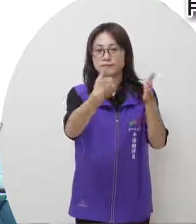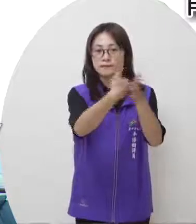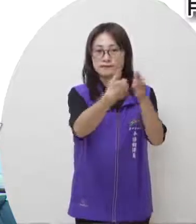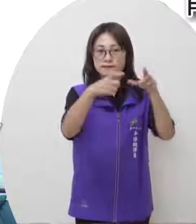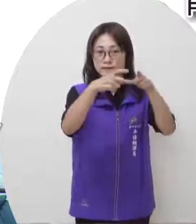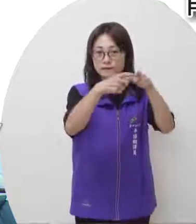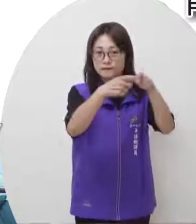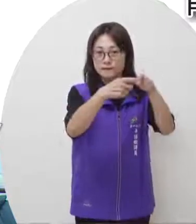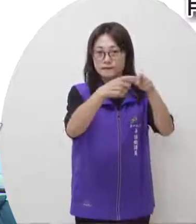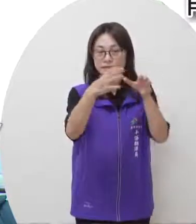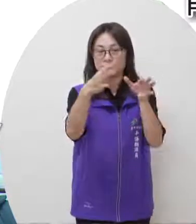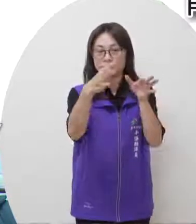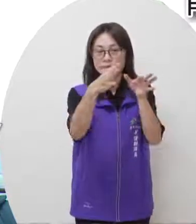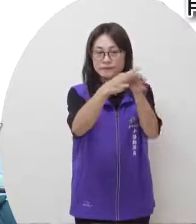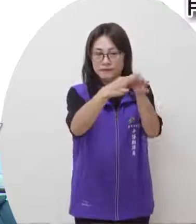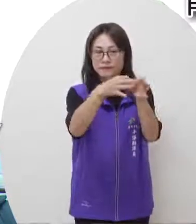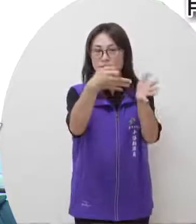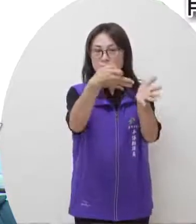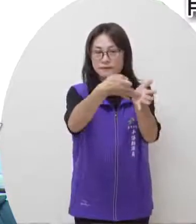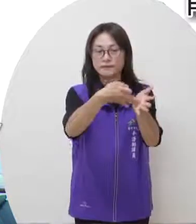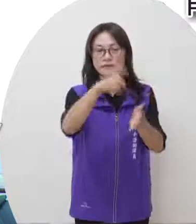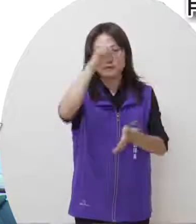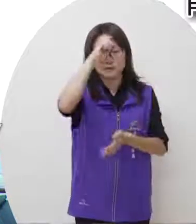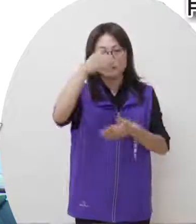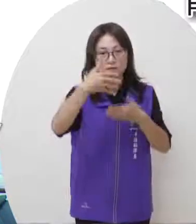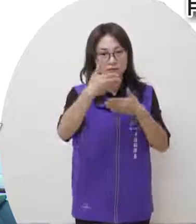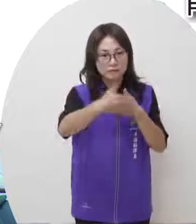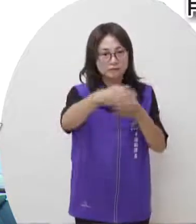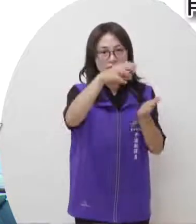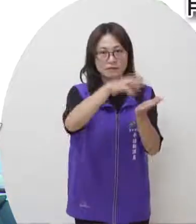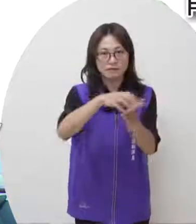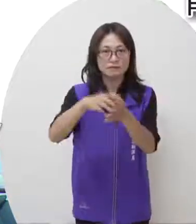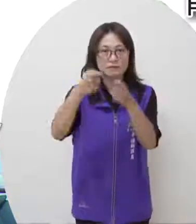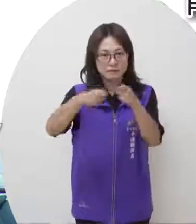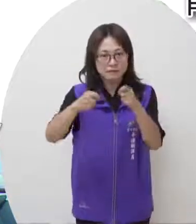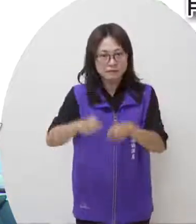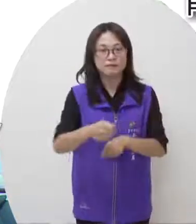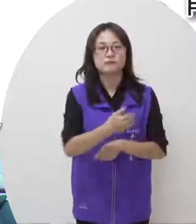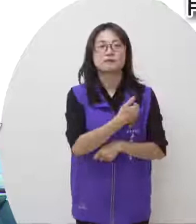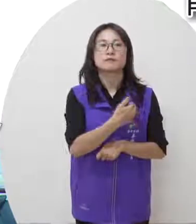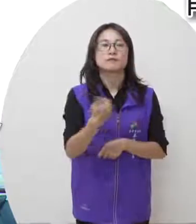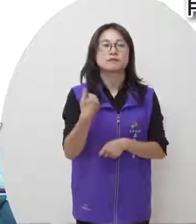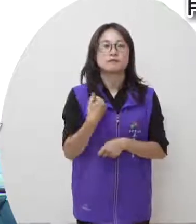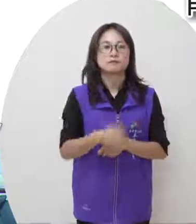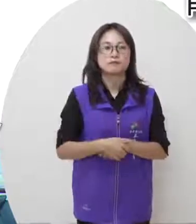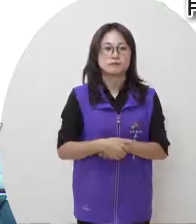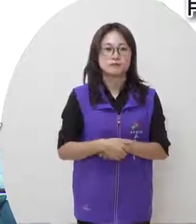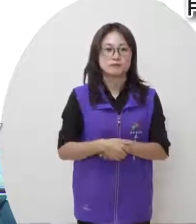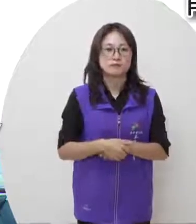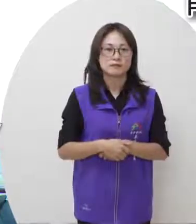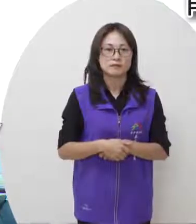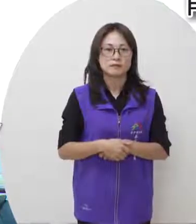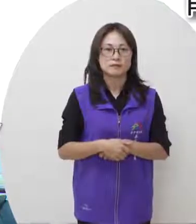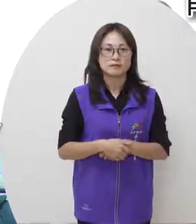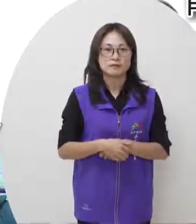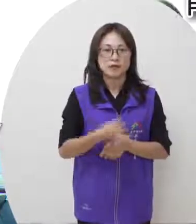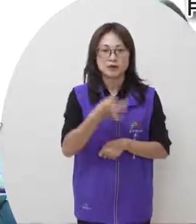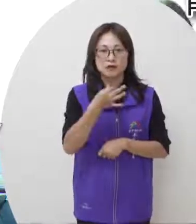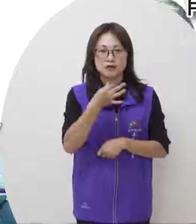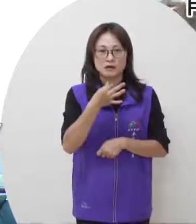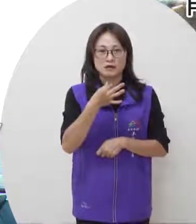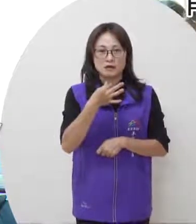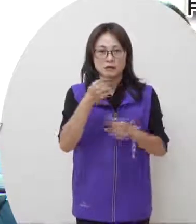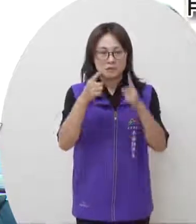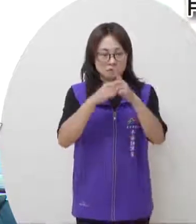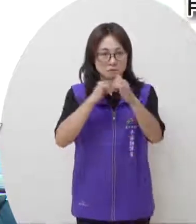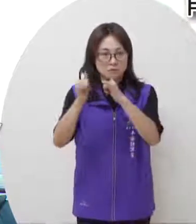成了。所以我们希望把这个流程越简单越好，那也避免民众事实上在操作上遇到困难。所以整个相